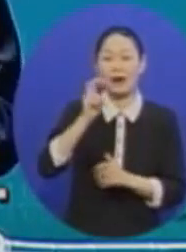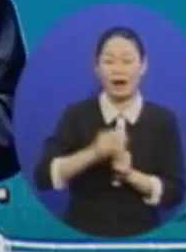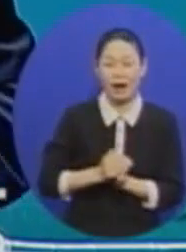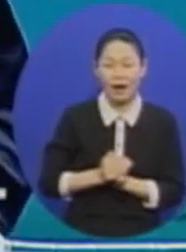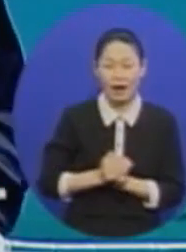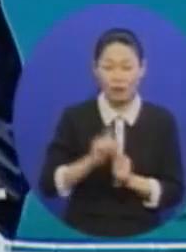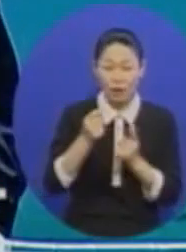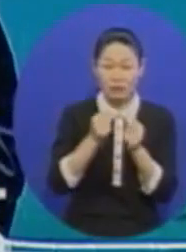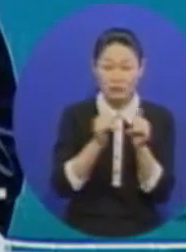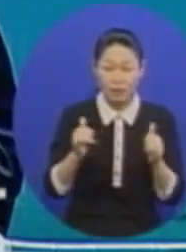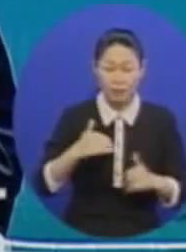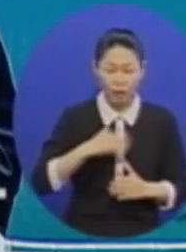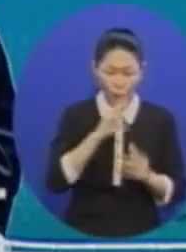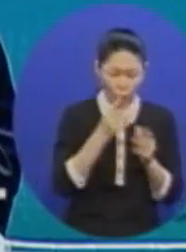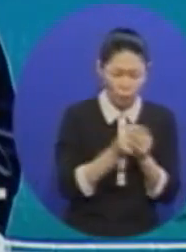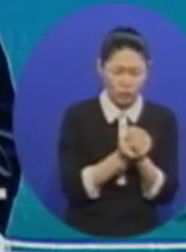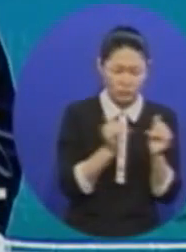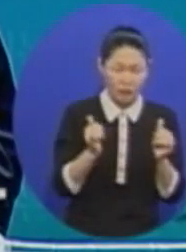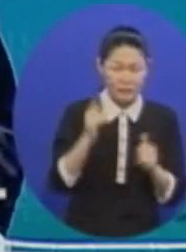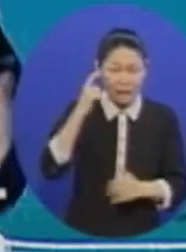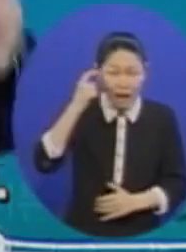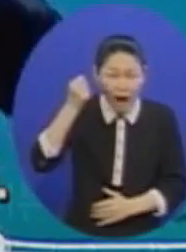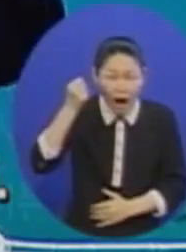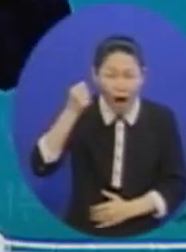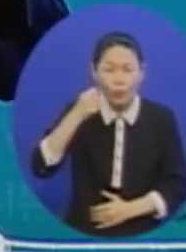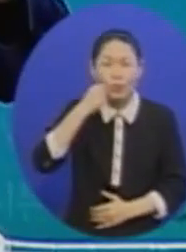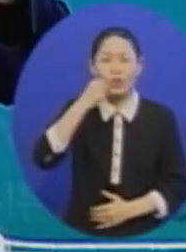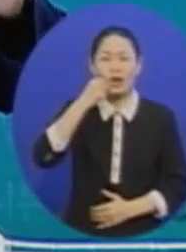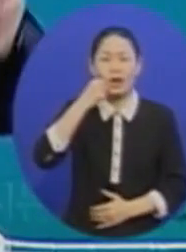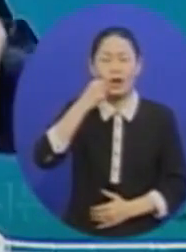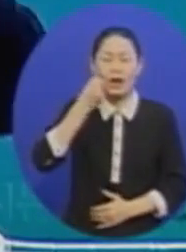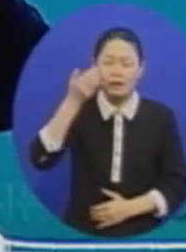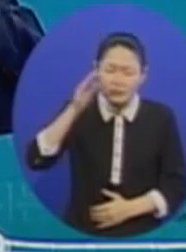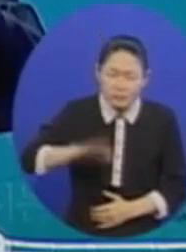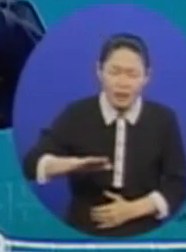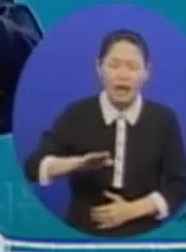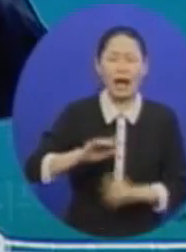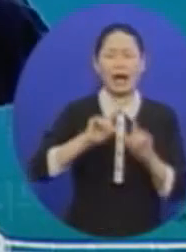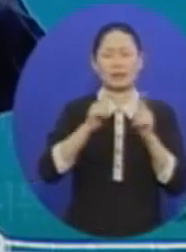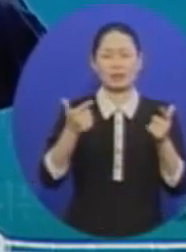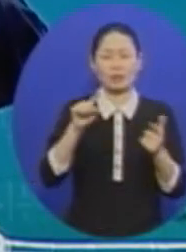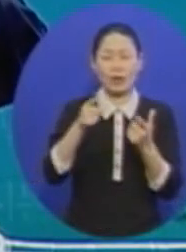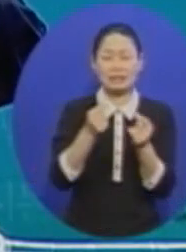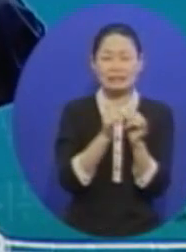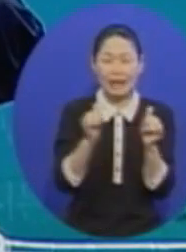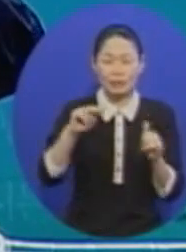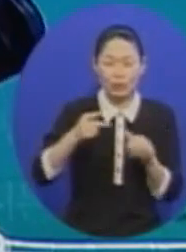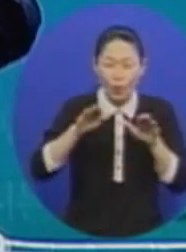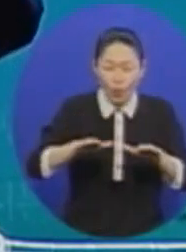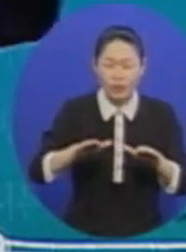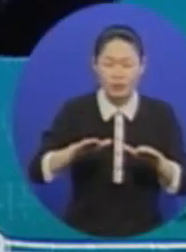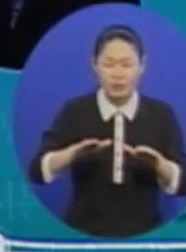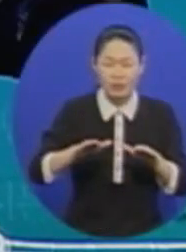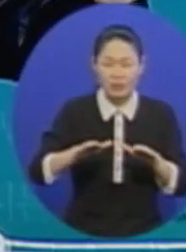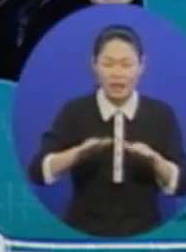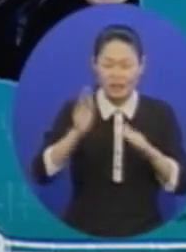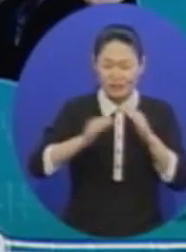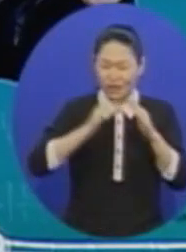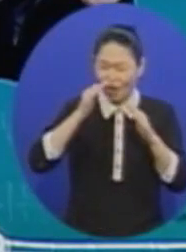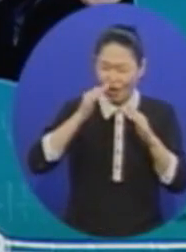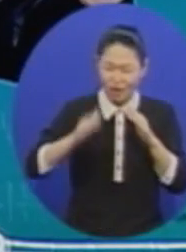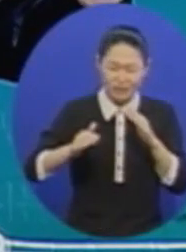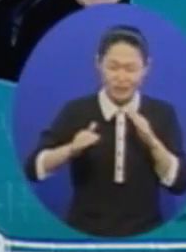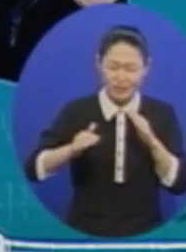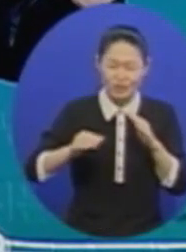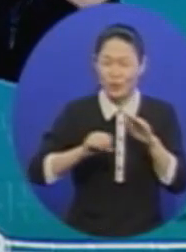사람이라고 도무지 생각할 수가 없겠죠 그러나 그렇지 않아요 그런 사람도 오늘 절대로 빠져나갈 수가